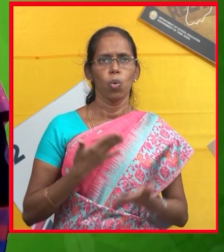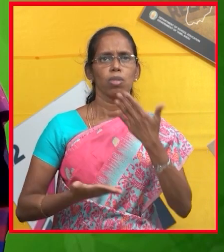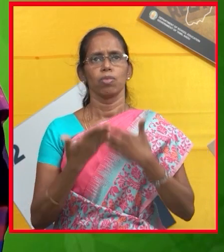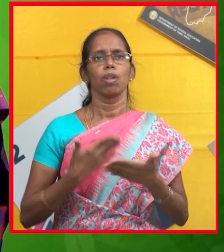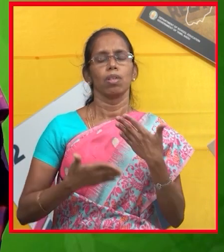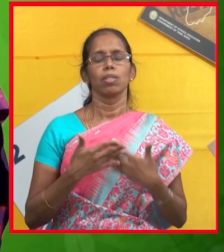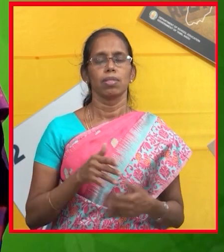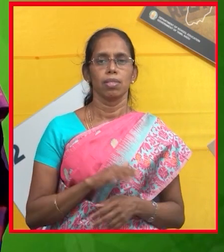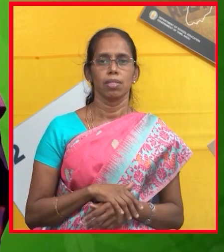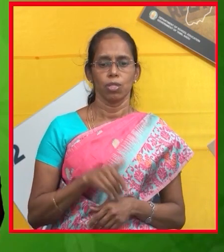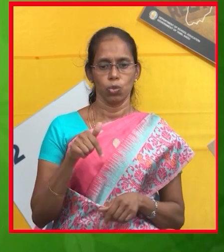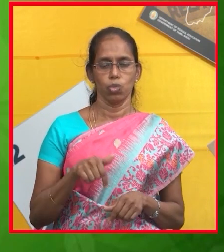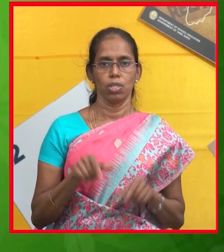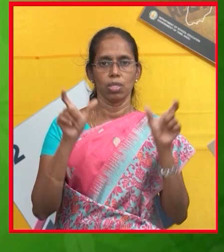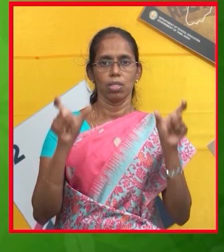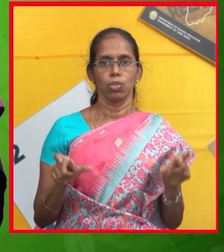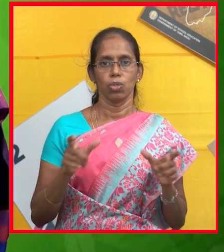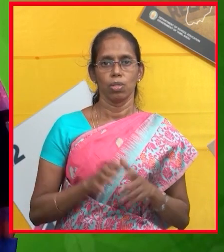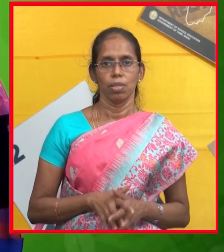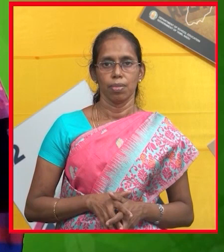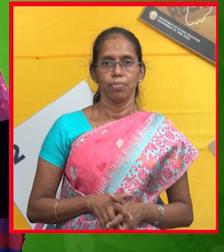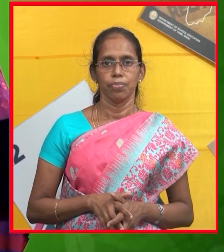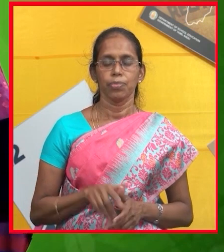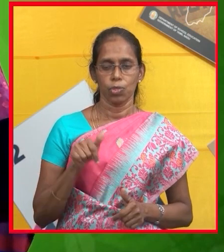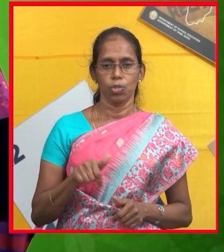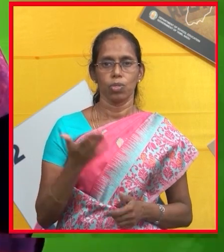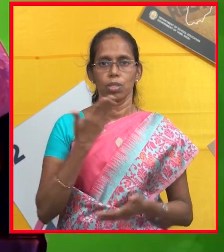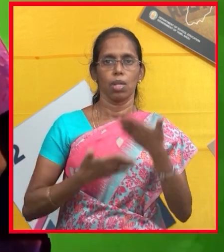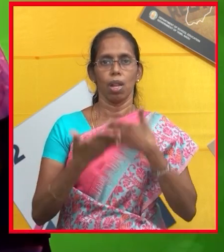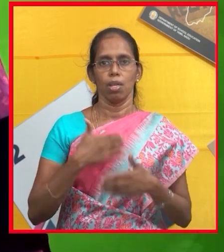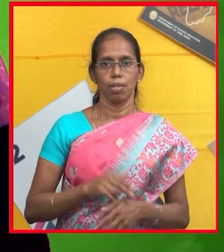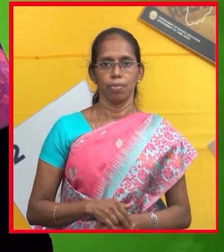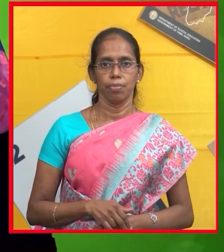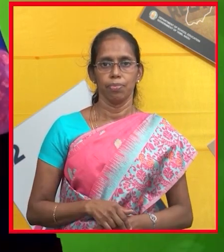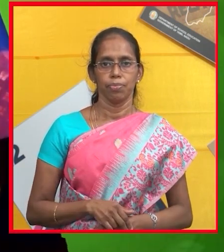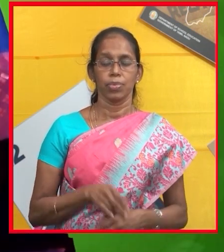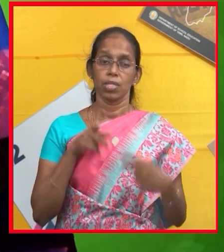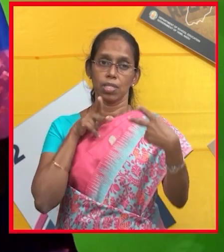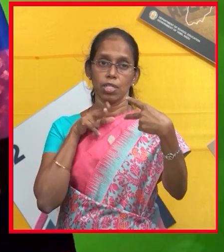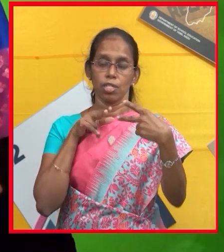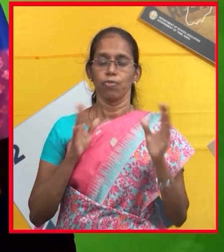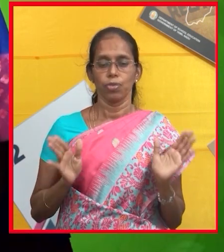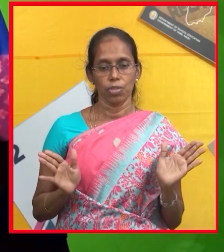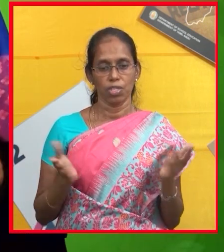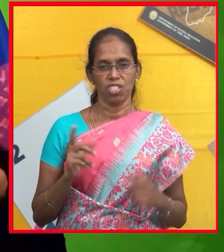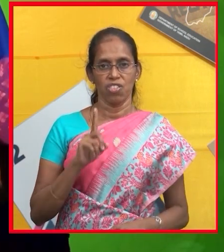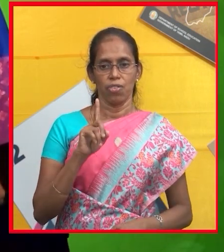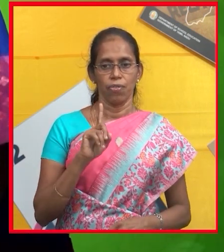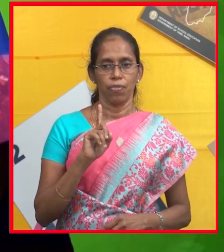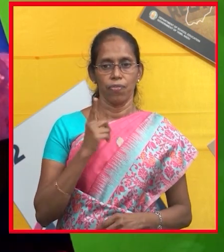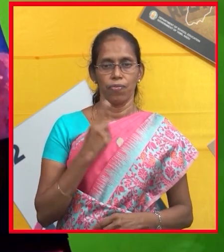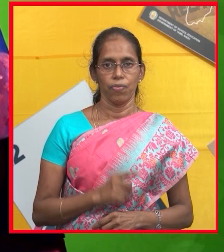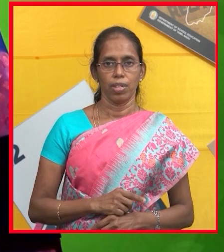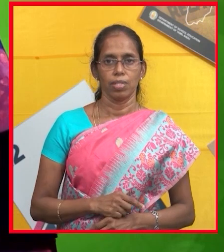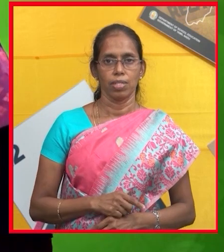விஷயங்கள் தெரிஞ்சுக்க போகிறோம் அப்படின்றது தான் இன்றைக்கி இந்த டியூட்டோரியலில் நீங்கள் கற்றுக்க போகிறீங்க. இன்டர்வியூவர் இன்டர்வியூ ஸ்டார்ட் பண்ணுறாங்க. ஃபஸ்ட் நான் எப்பொழுதும்